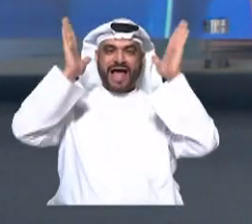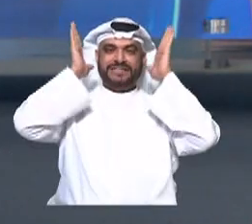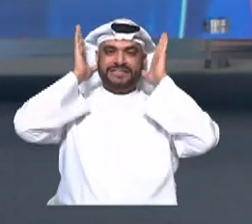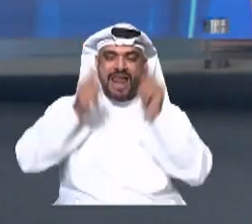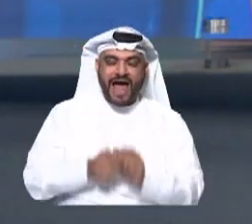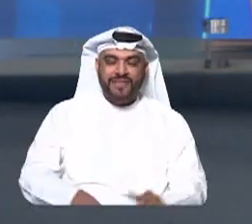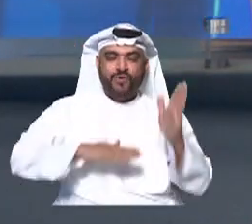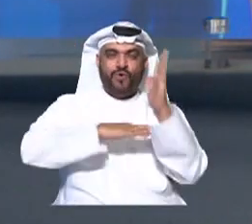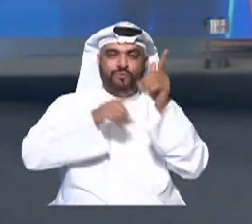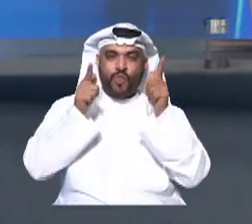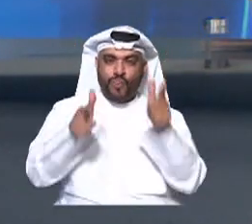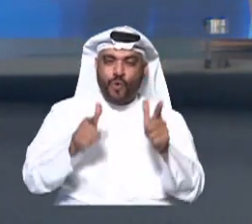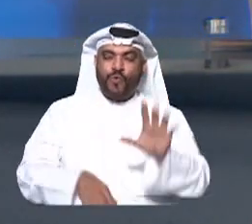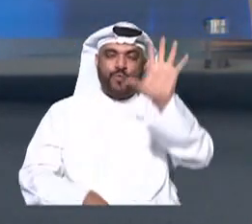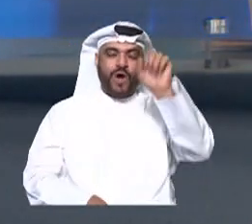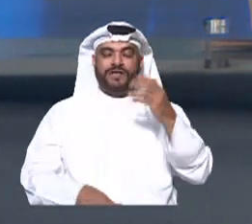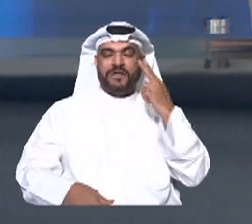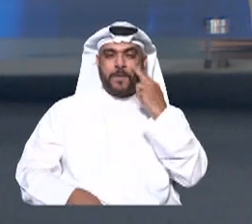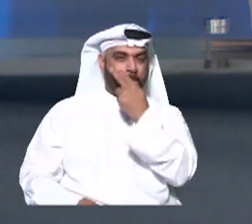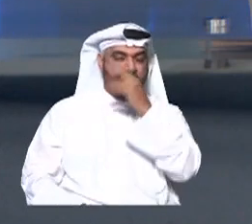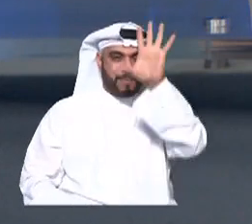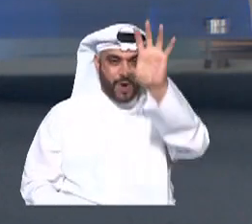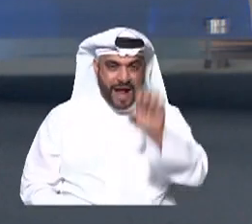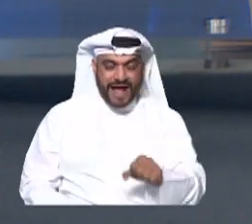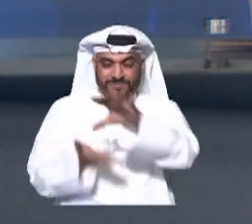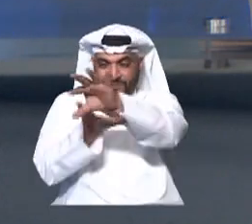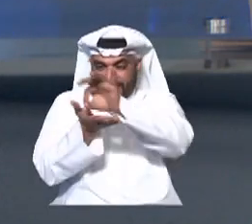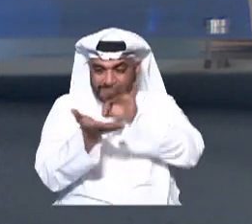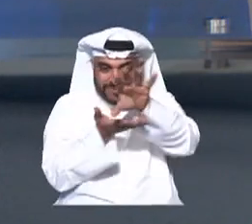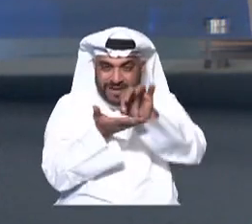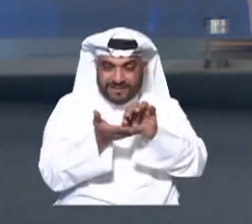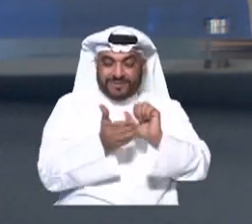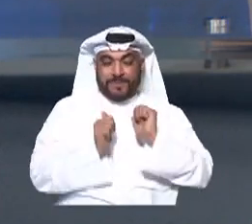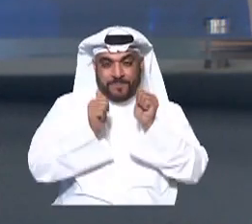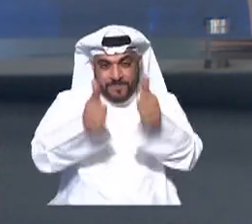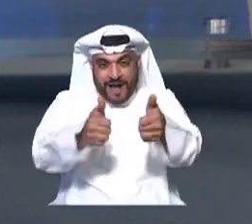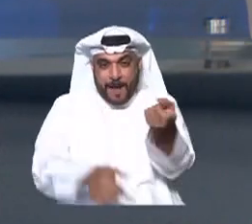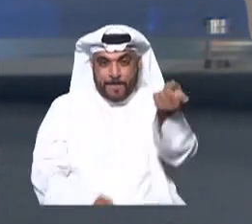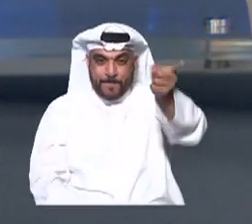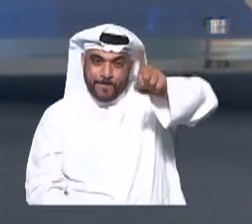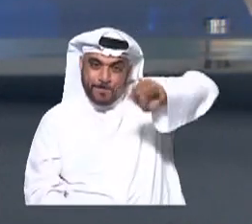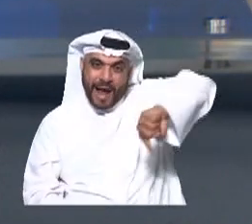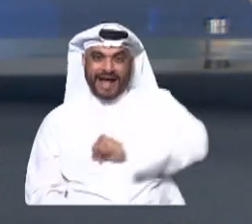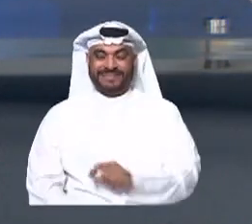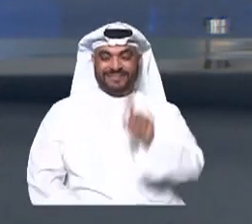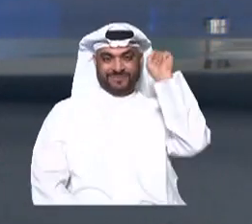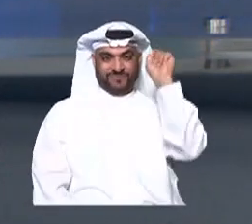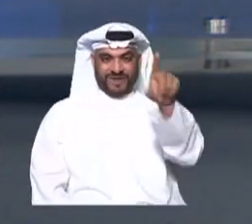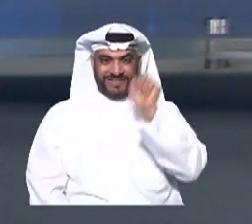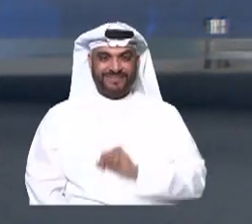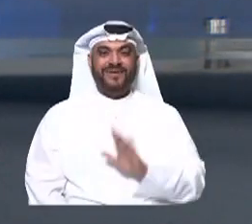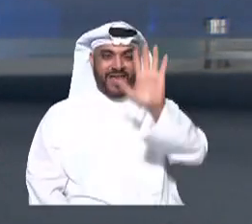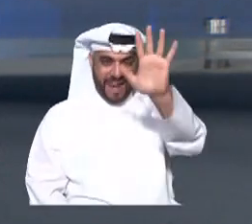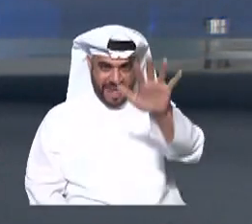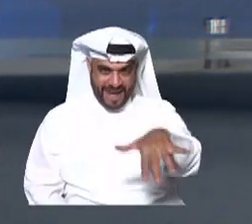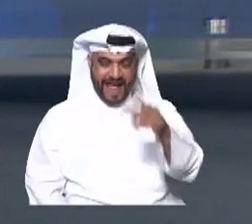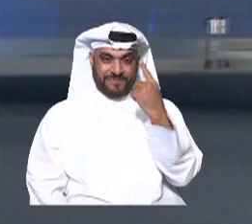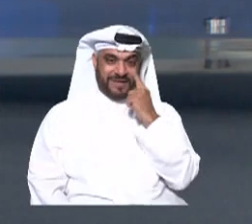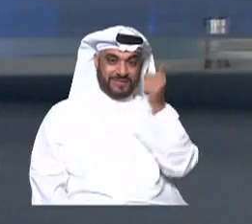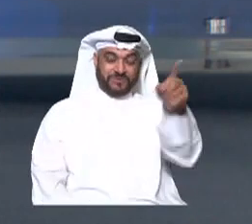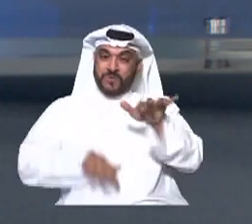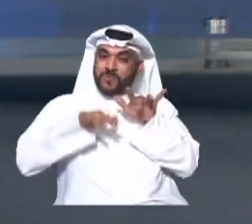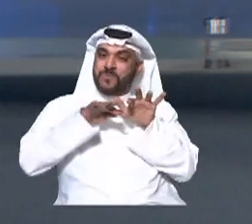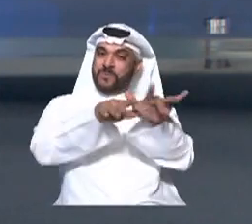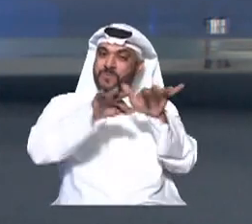المغرب والعشاء قبل أن يلتقطوا الجمرات، وذلك استعدادا لأيام التشريق. نعم، وكان نحو مليون حاج قد تدفقوا